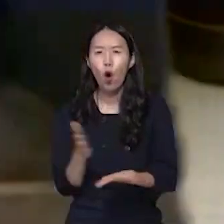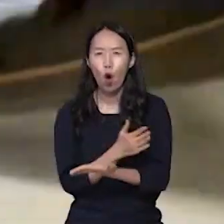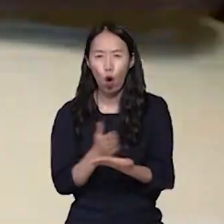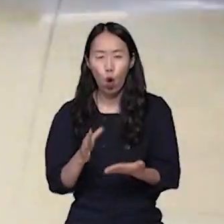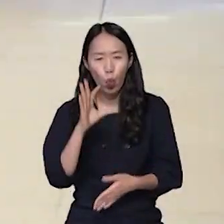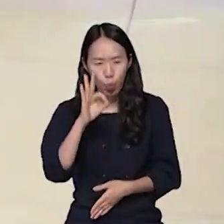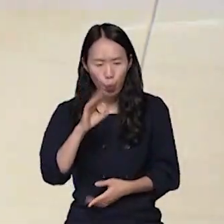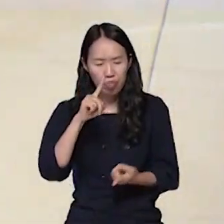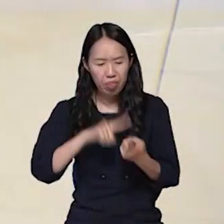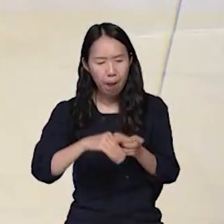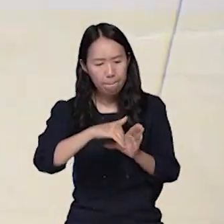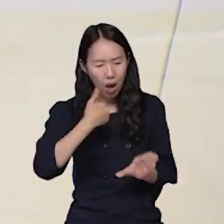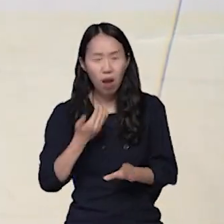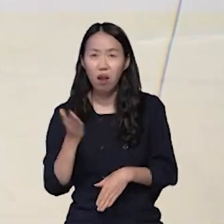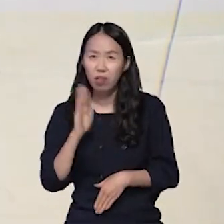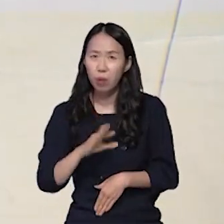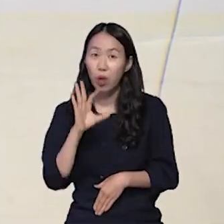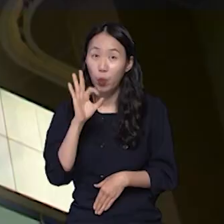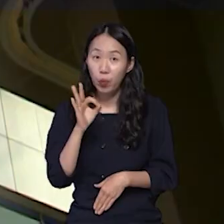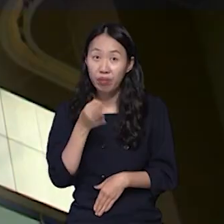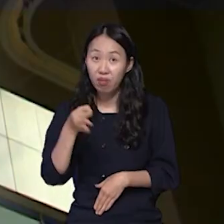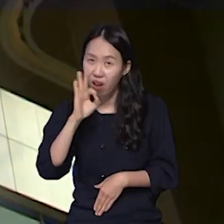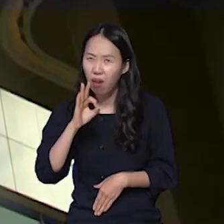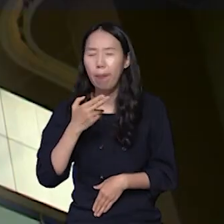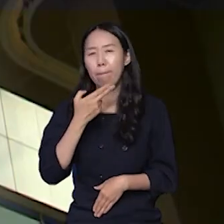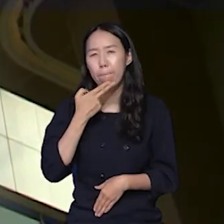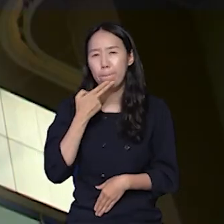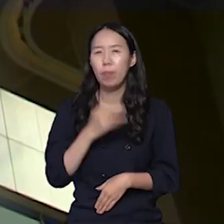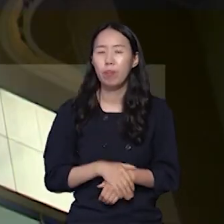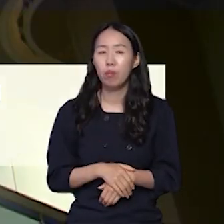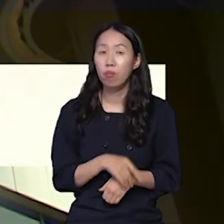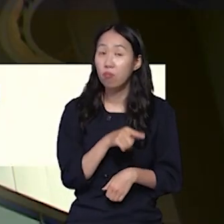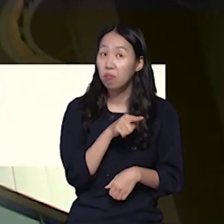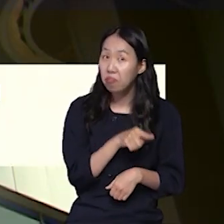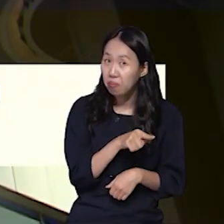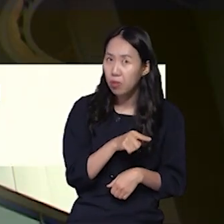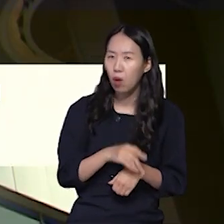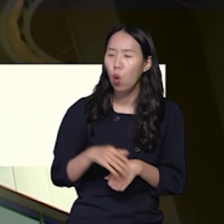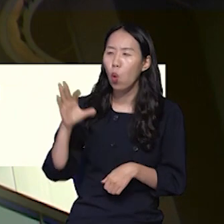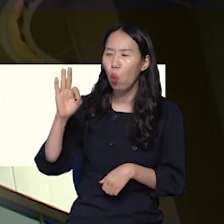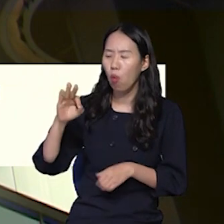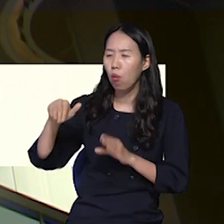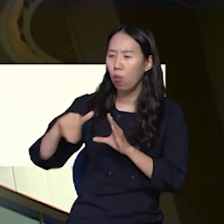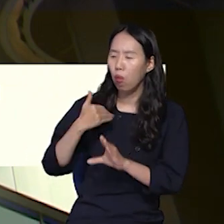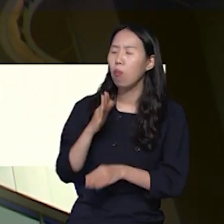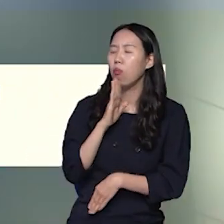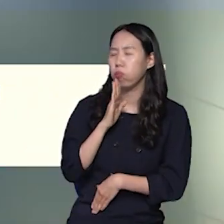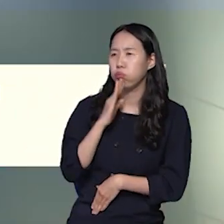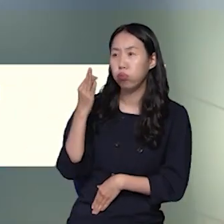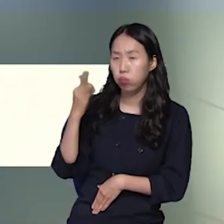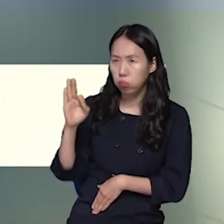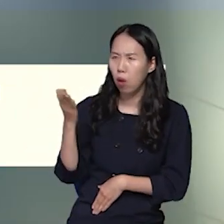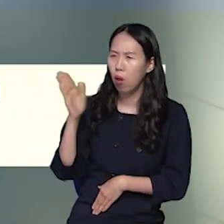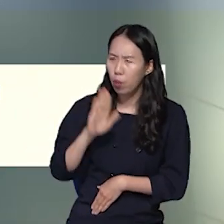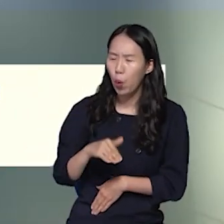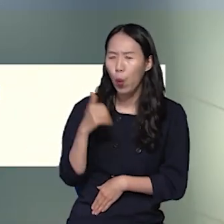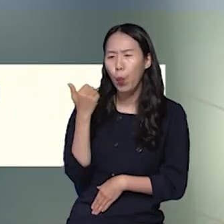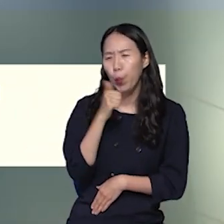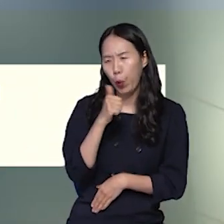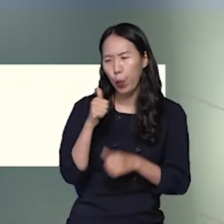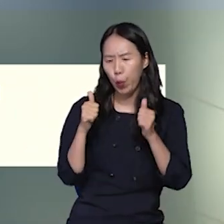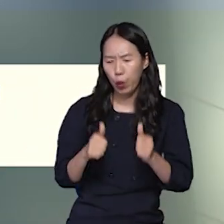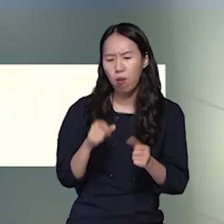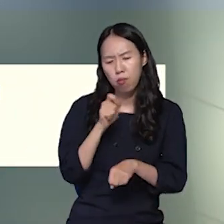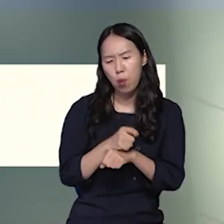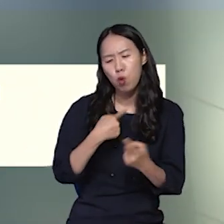원금은 돌려받았지만 이자는 없었습니다. A 의원 측은 제보자에게 돈을 받은 사실은 인정했지만 변호사 사무실